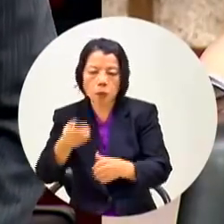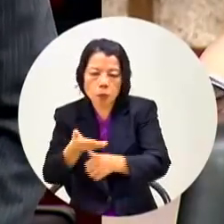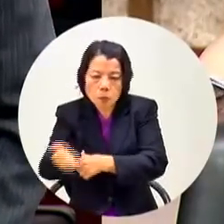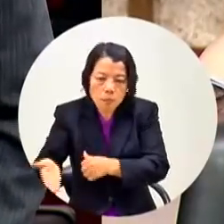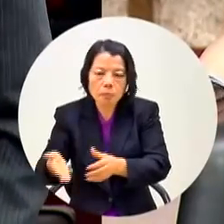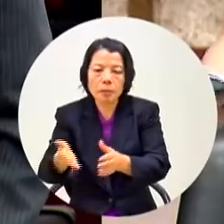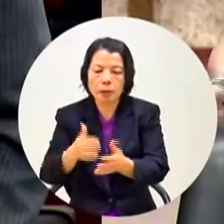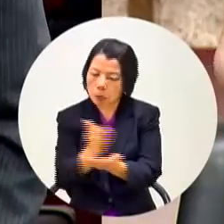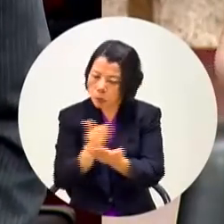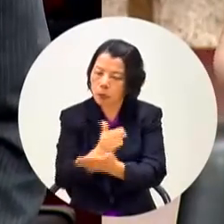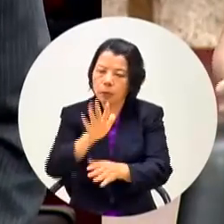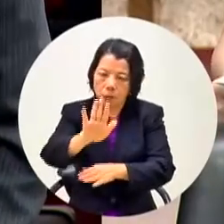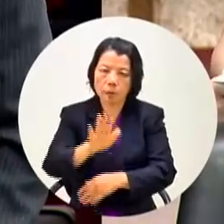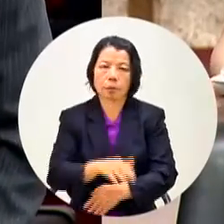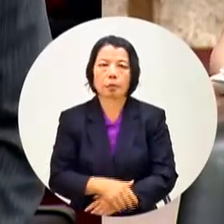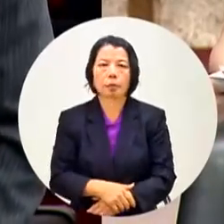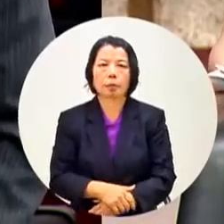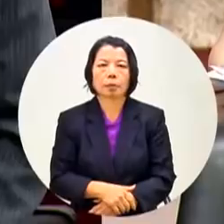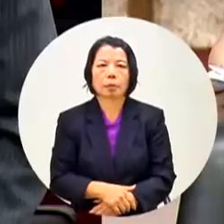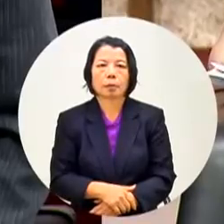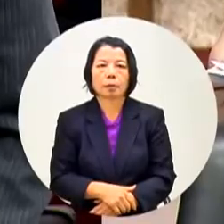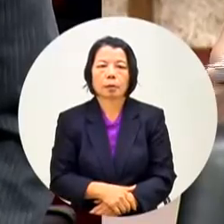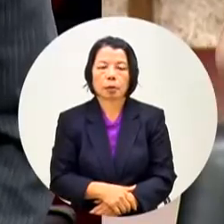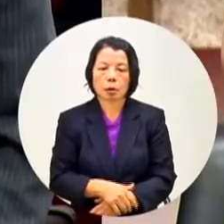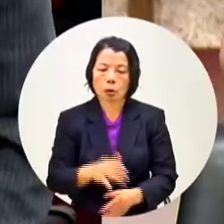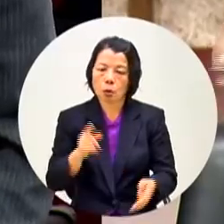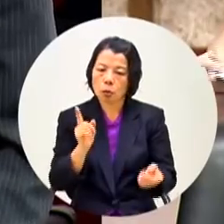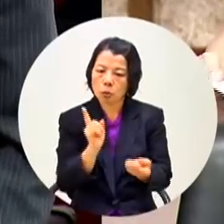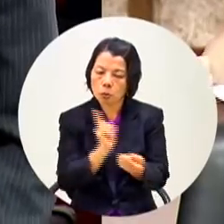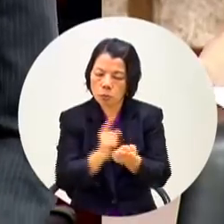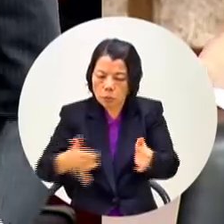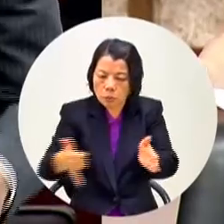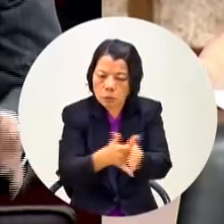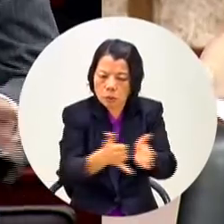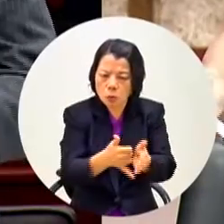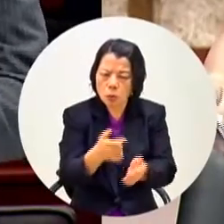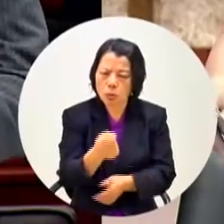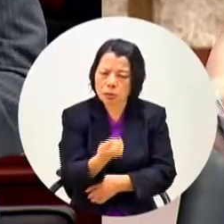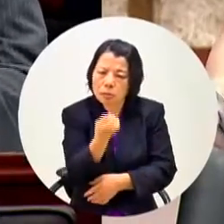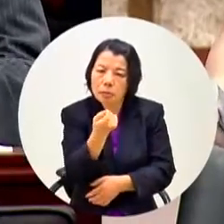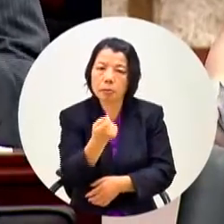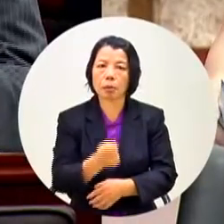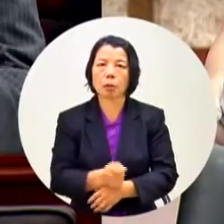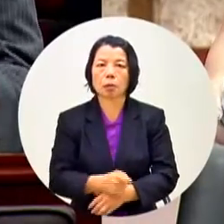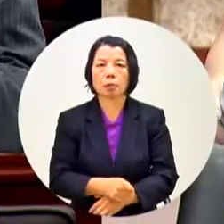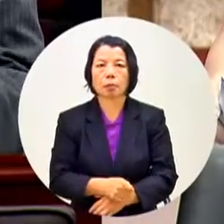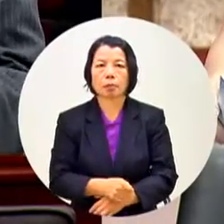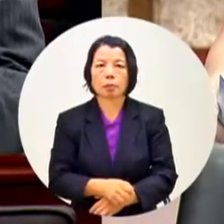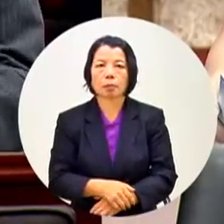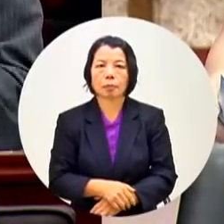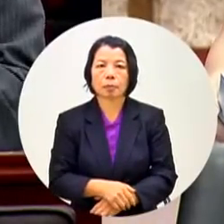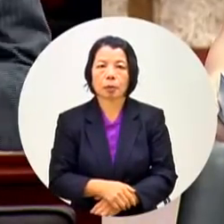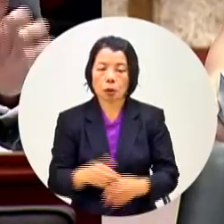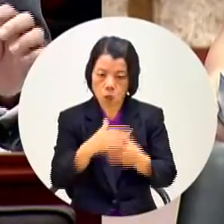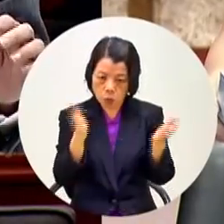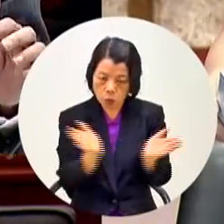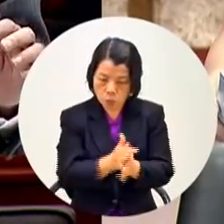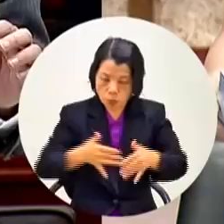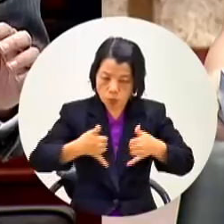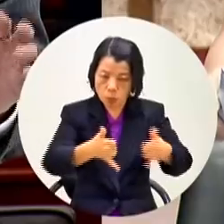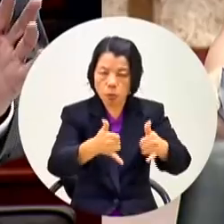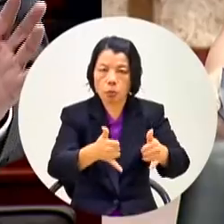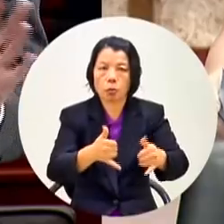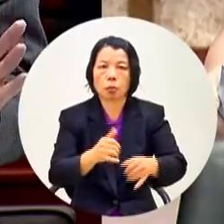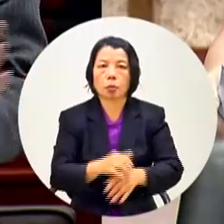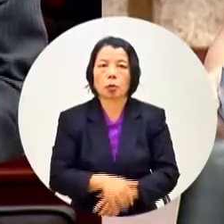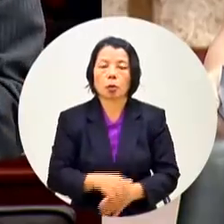有提到整个运量为什么会那么低哈？我考虑到是这样。因为整个的路线就目前一阶轻轨才14个站